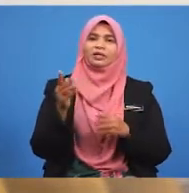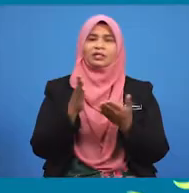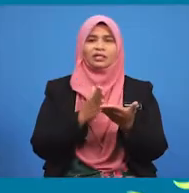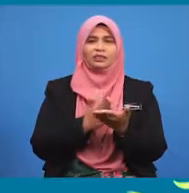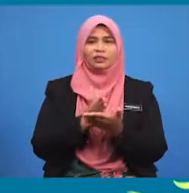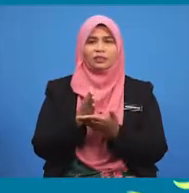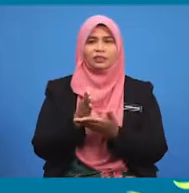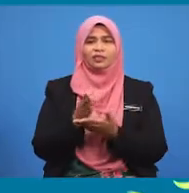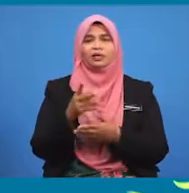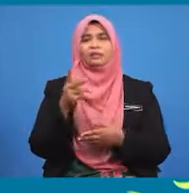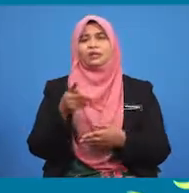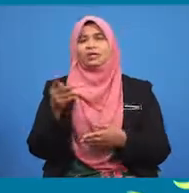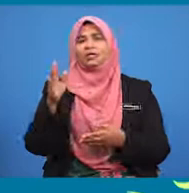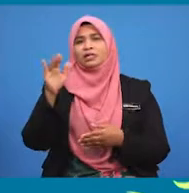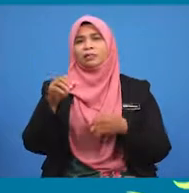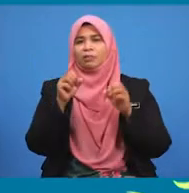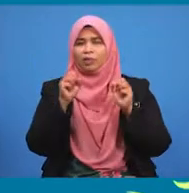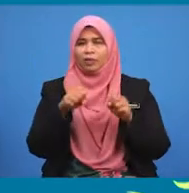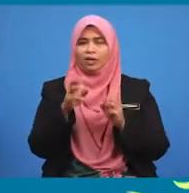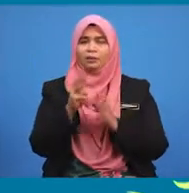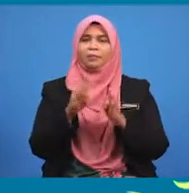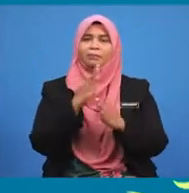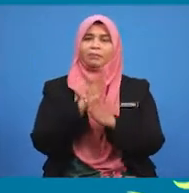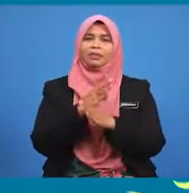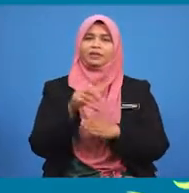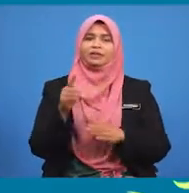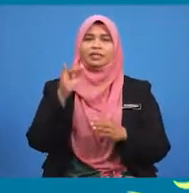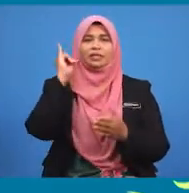itu perkara-perkara yang boleh membatalkan